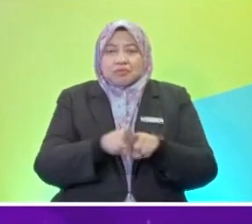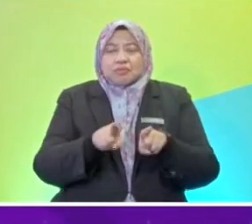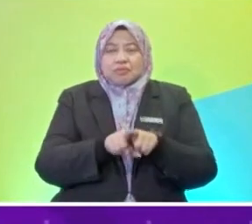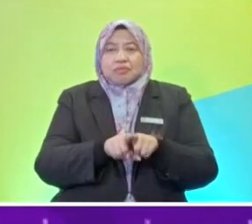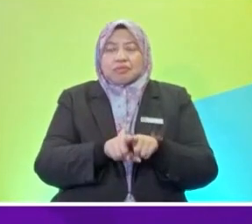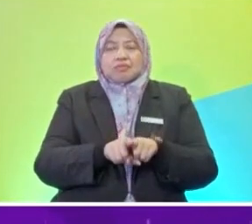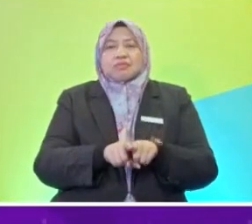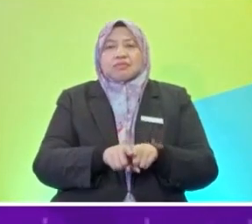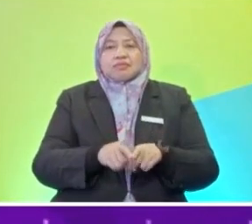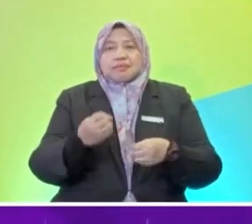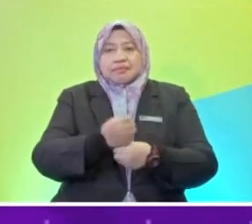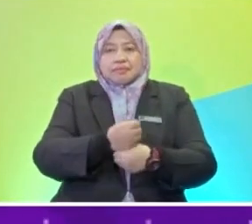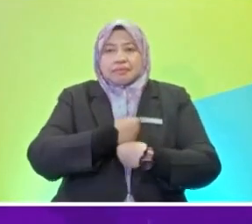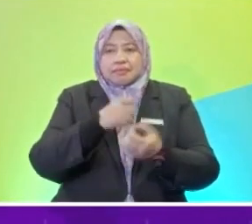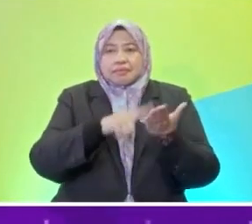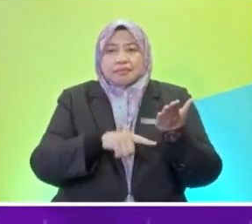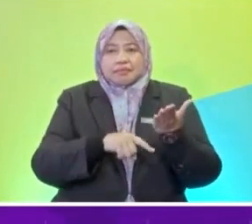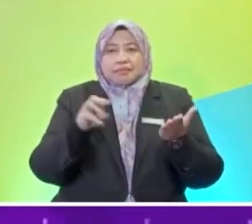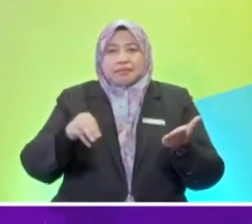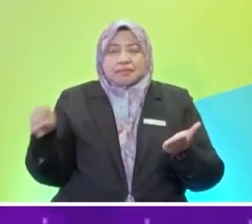bentuk apa ini